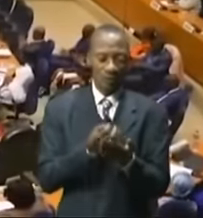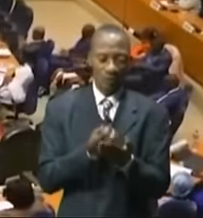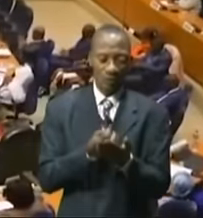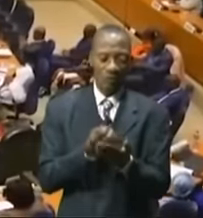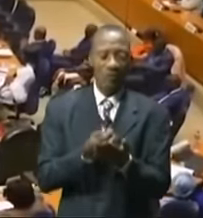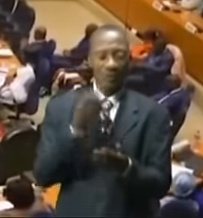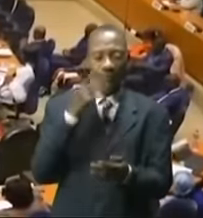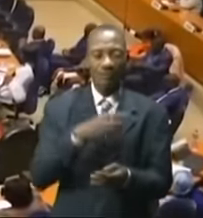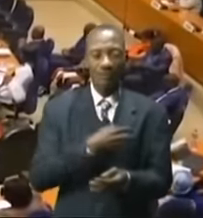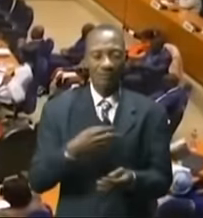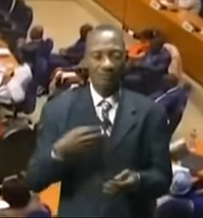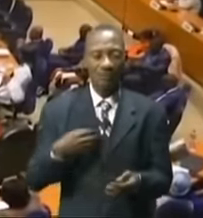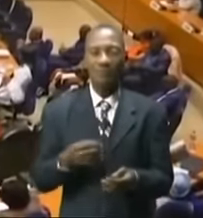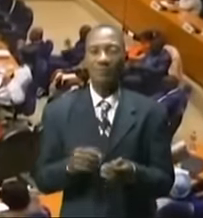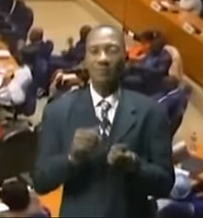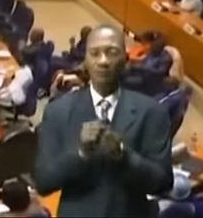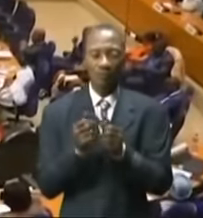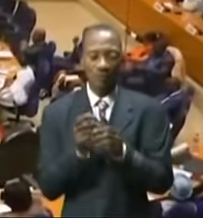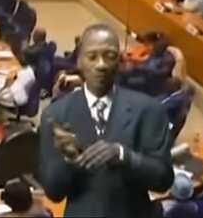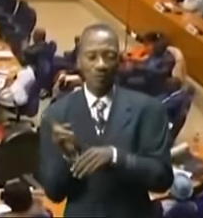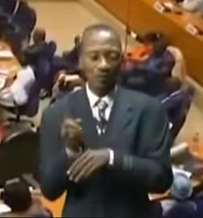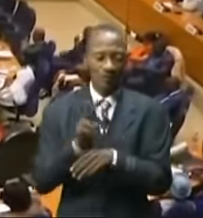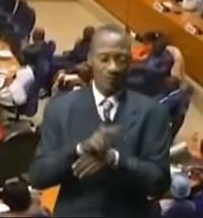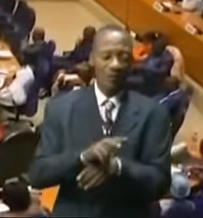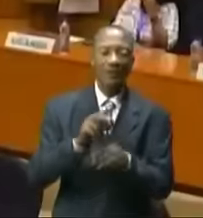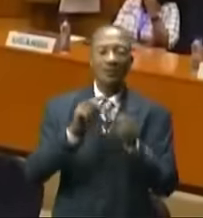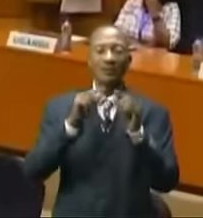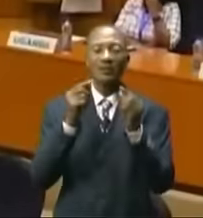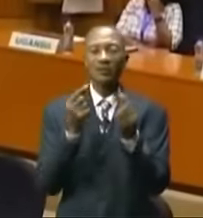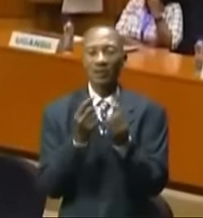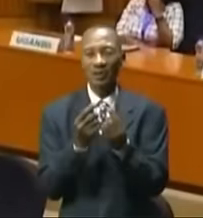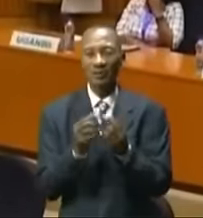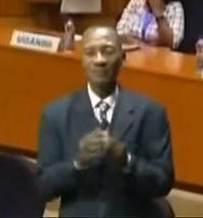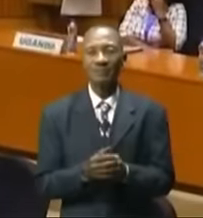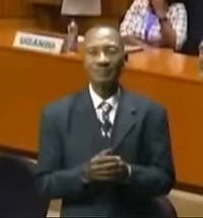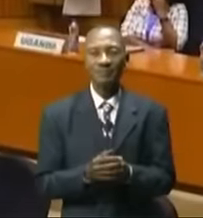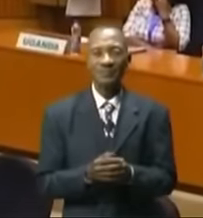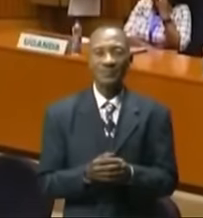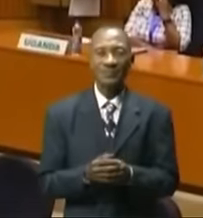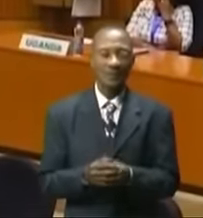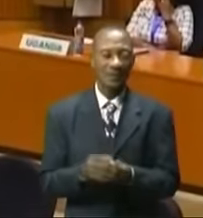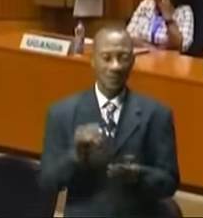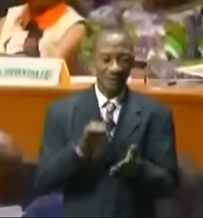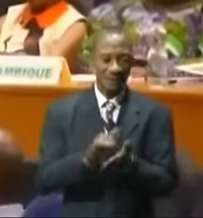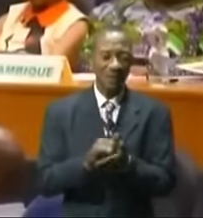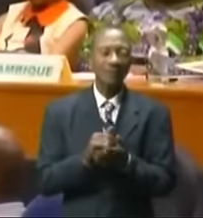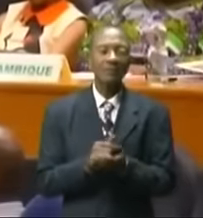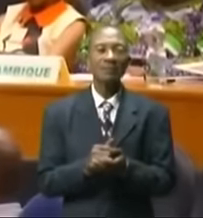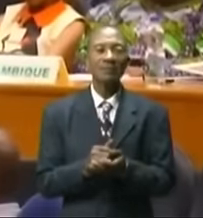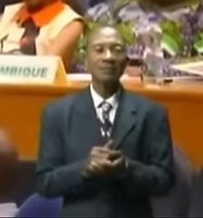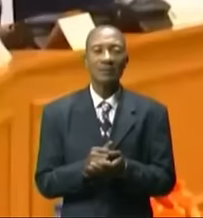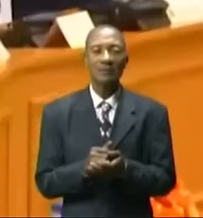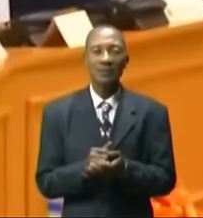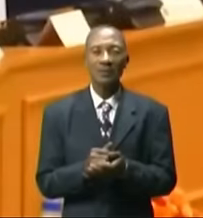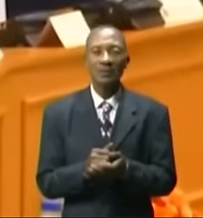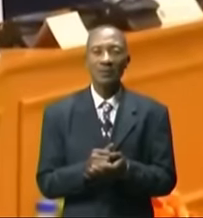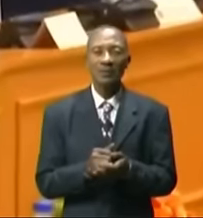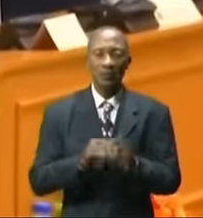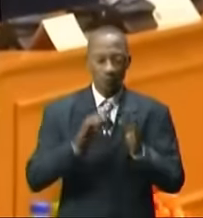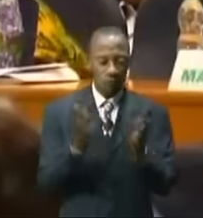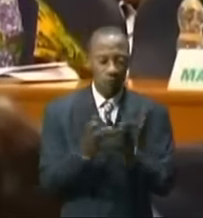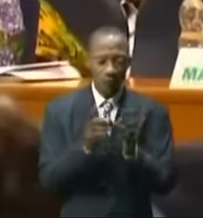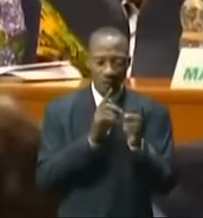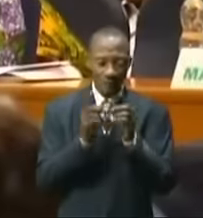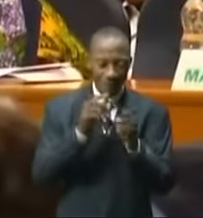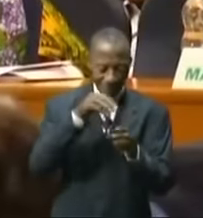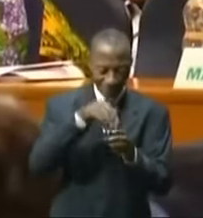et la lutte contre les violences basées sur le genre. C'est autour de ces thématiques que les First Ladies ont axé les interventions